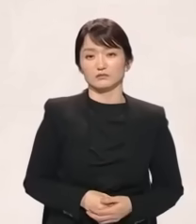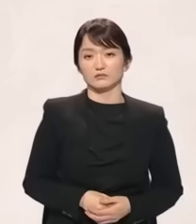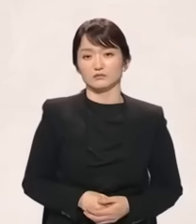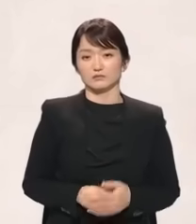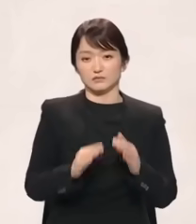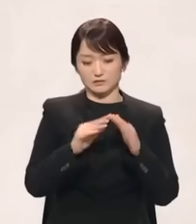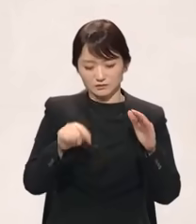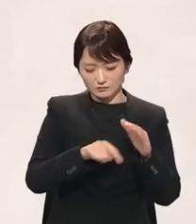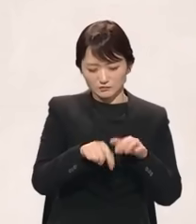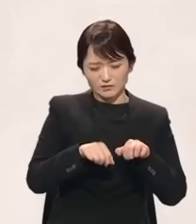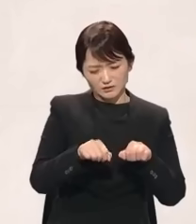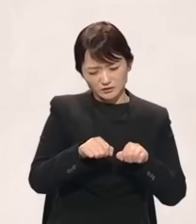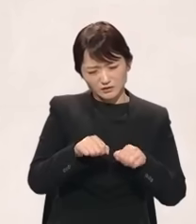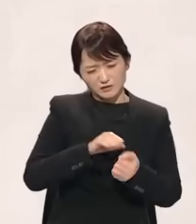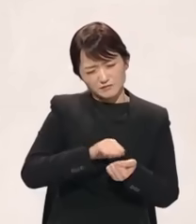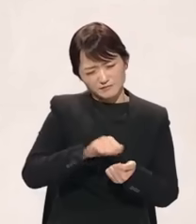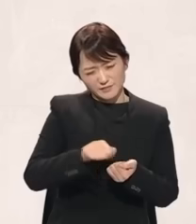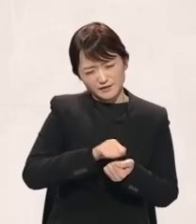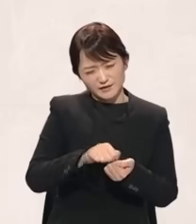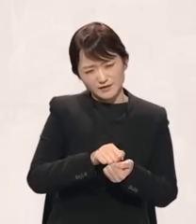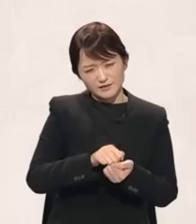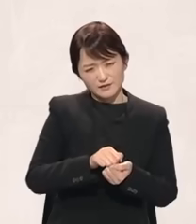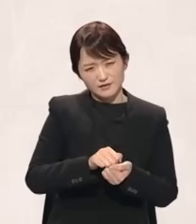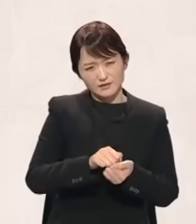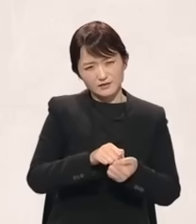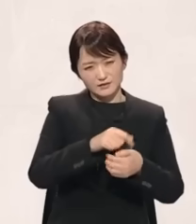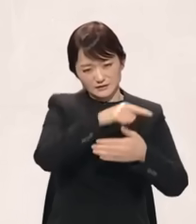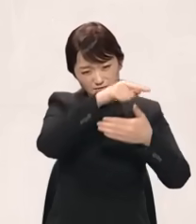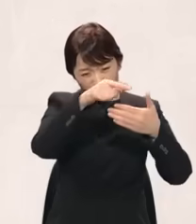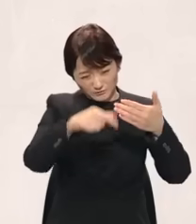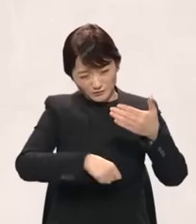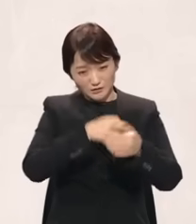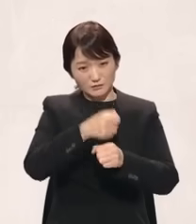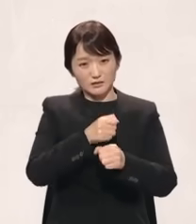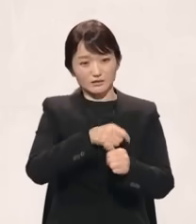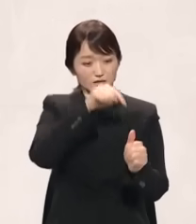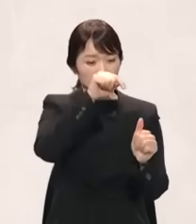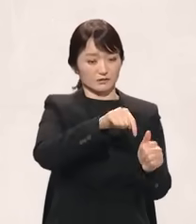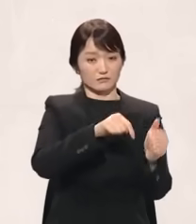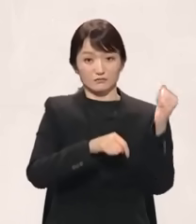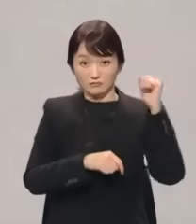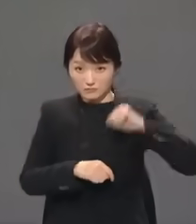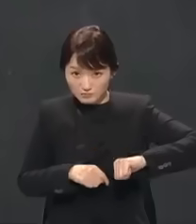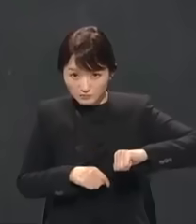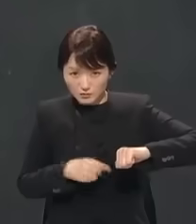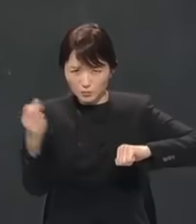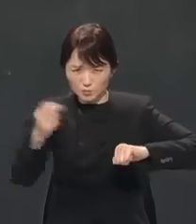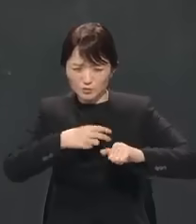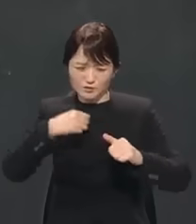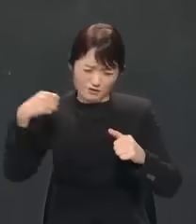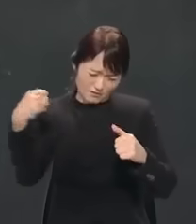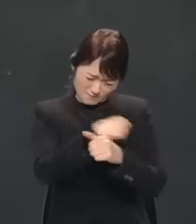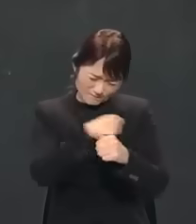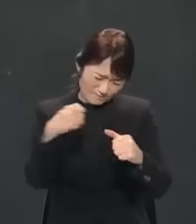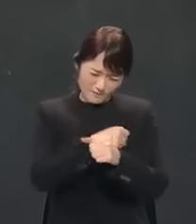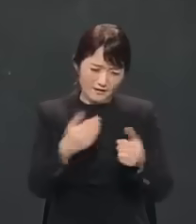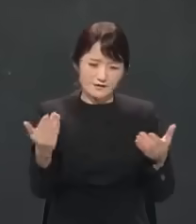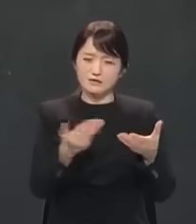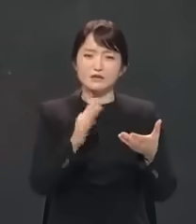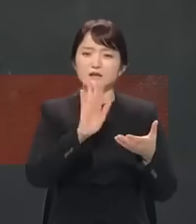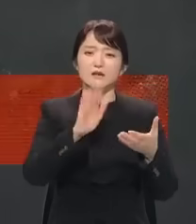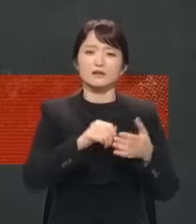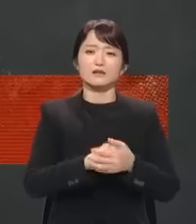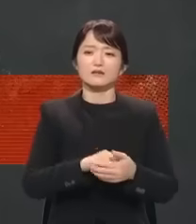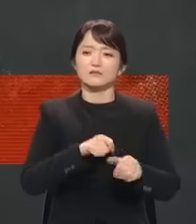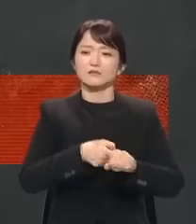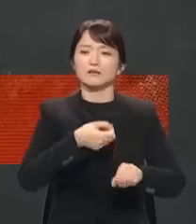집안 청소 빨래 이런 거 다 이 자 리스트를 만들어 시키고 만약에 그걸 제대로 안 하잖아요 또 포킹을 하거나 일을 안 했다라고